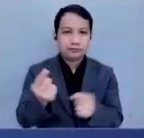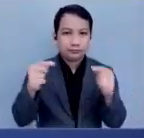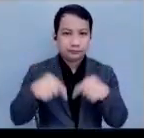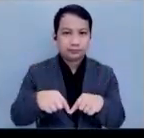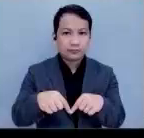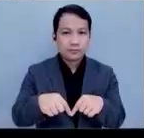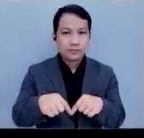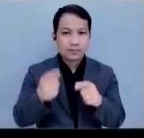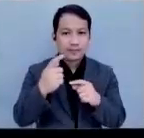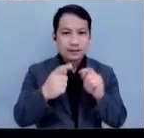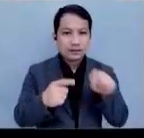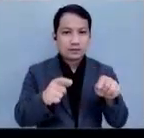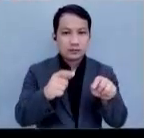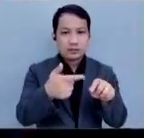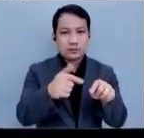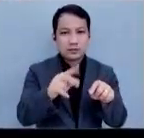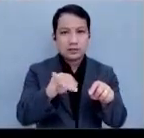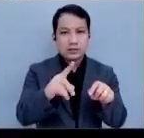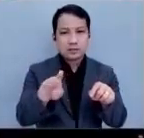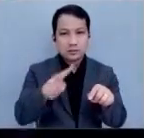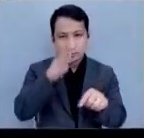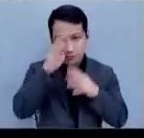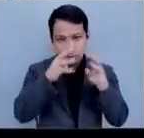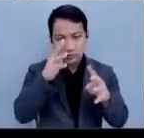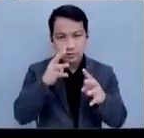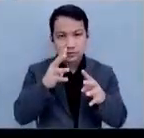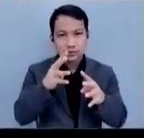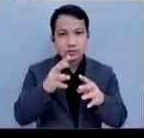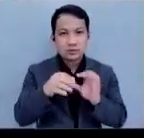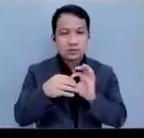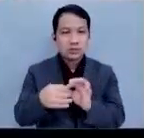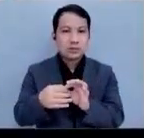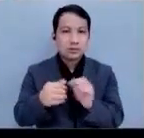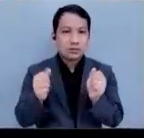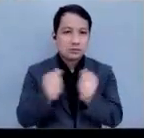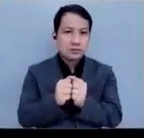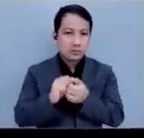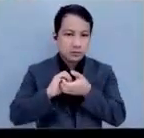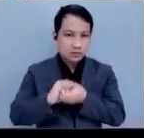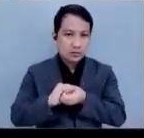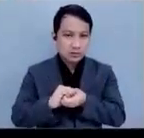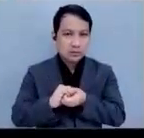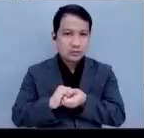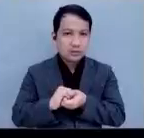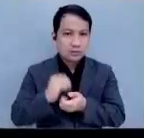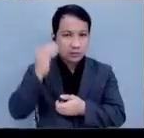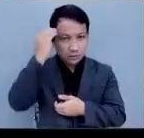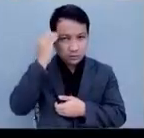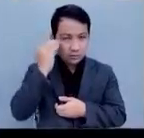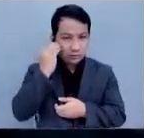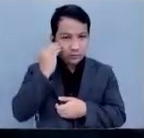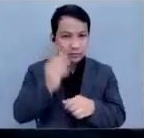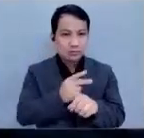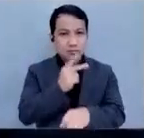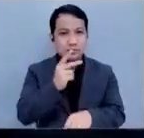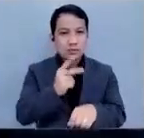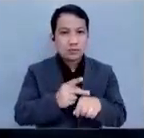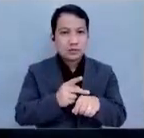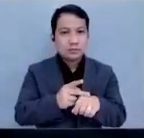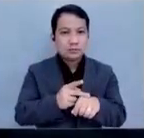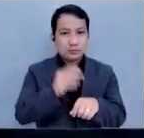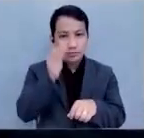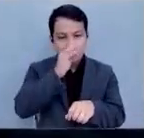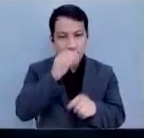Guardian sa Innovative Studio. Co-produced at partnership ito ng Korean at Filipino team. Kabilang